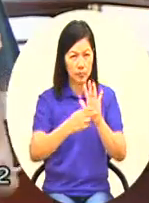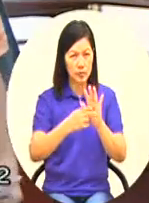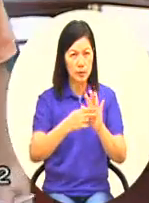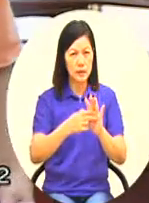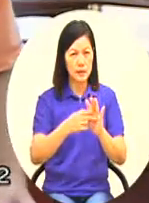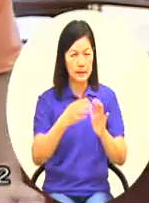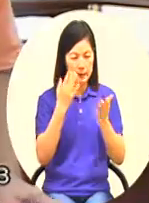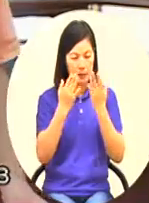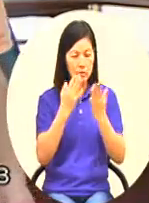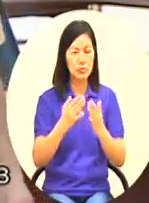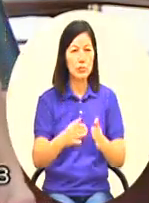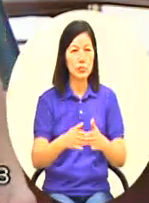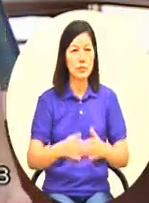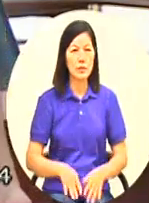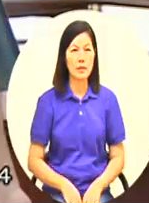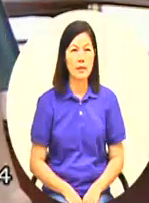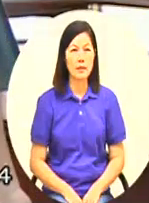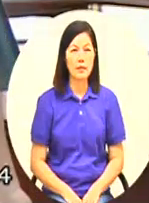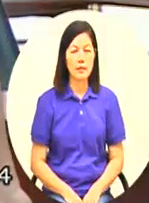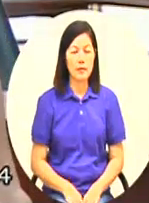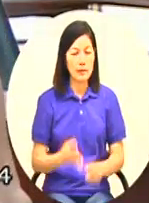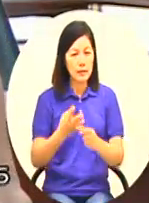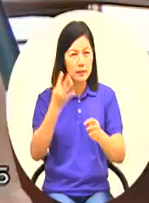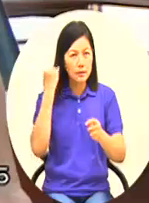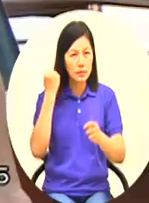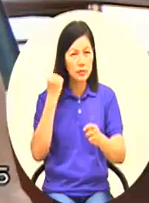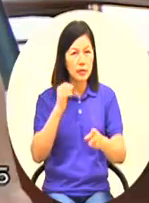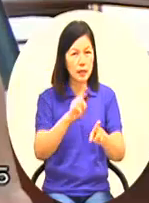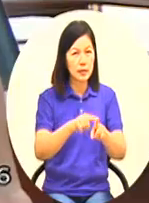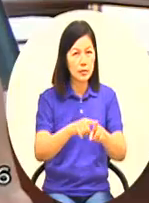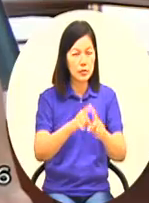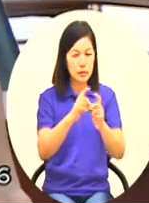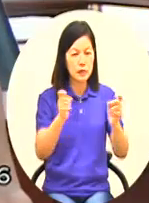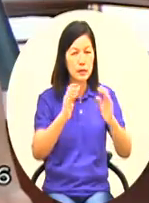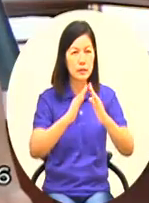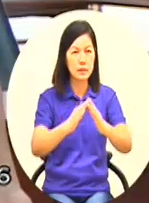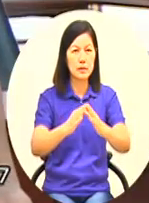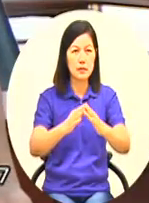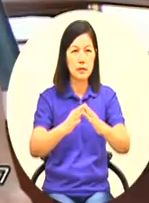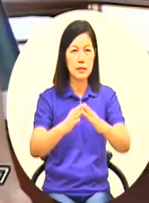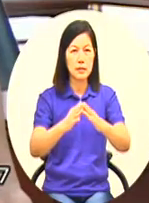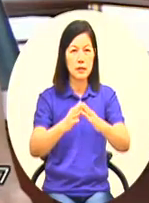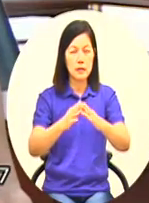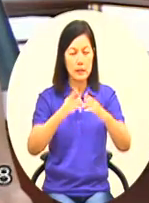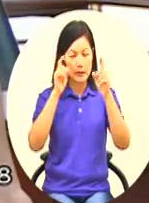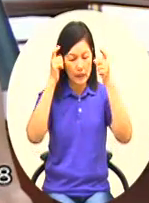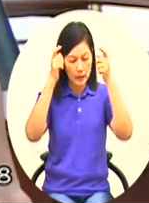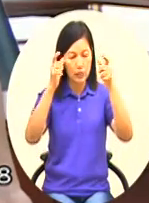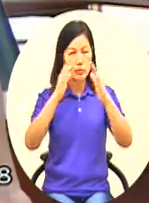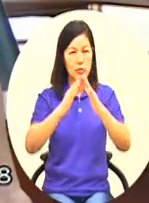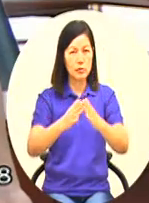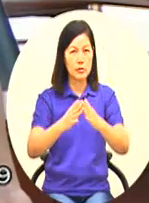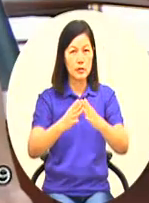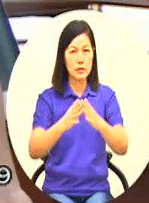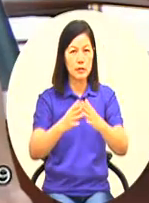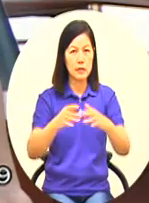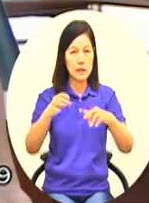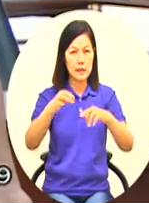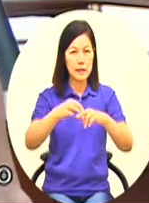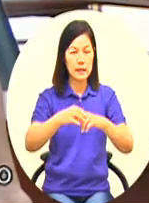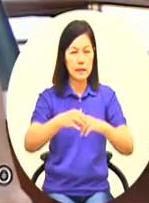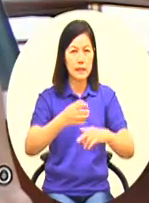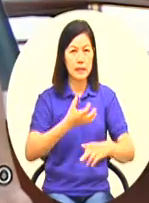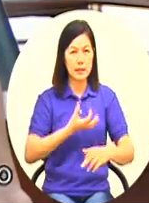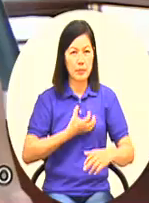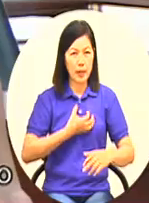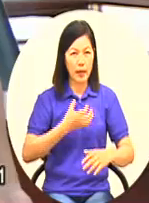当然，咱第一嘞，前几年啊，要起的依据就是城市哈，咱高雄市哈，起金牌，就四块金牌，